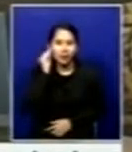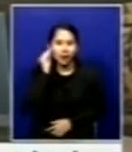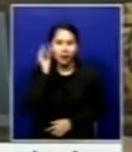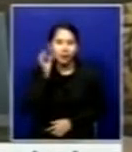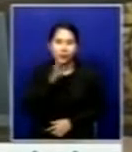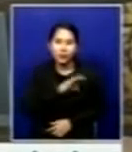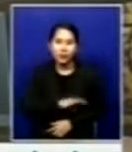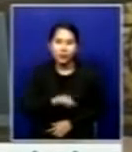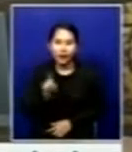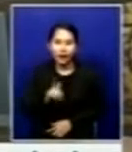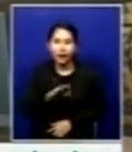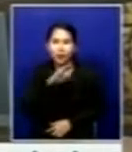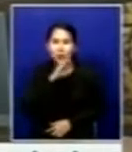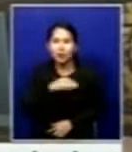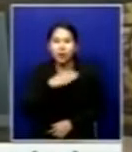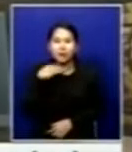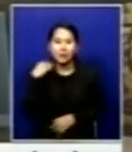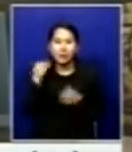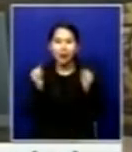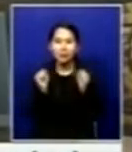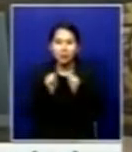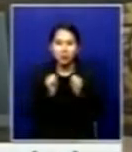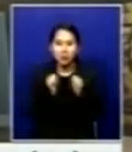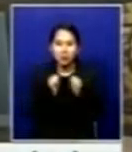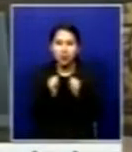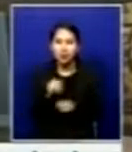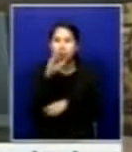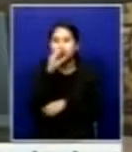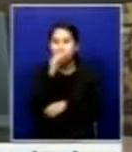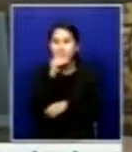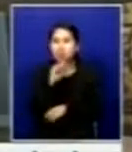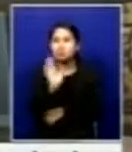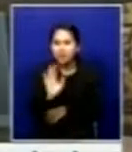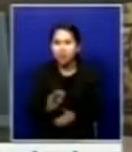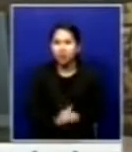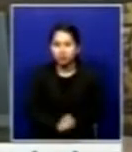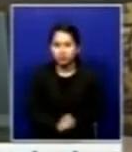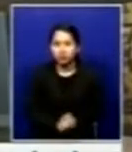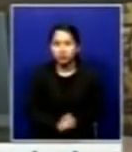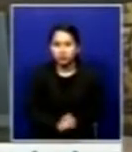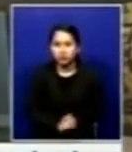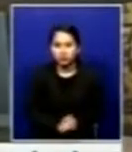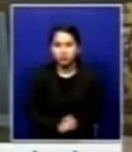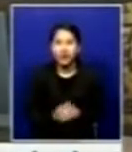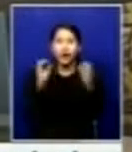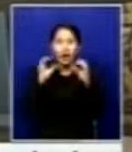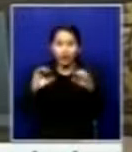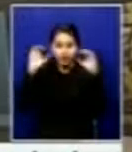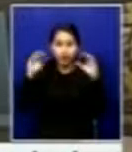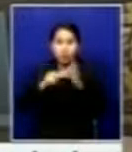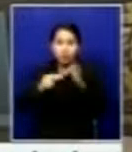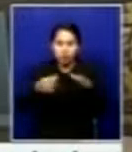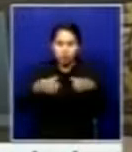ายเกรงกลัวต่อบาปนะครับก็อย่าได้แอบอ้างมากมายนักผมไม่ปฏิเสธครับว่ารัฐบาลหมายถึงคณะรัฐม